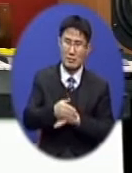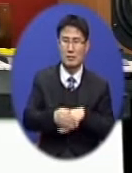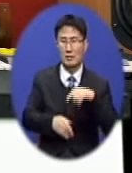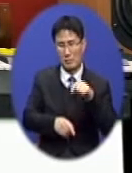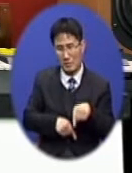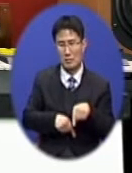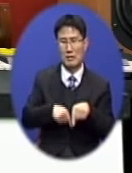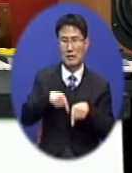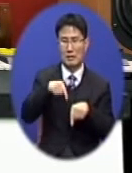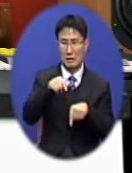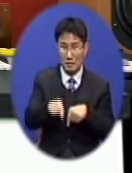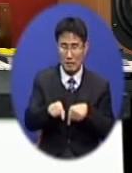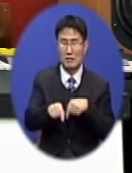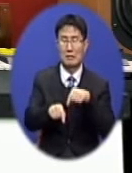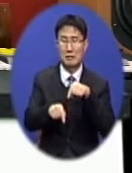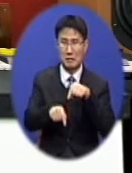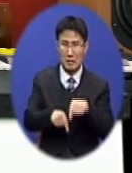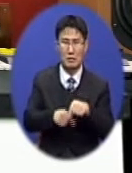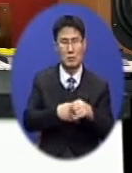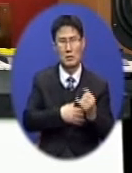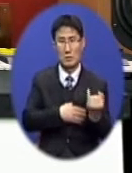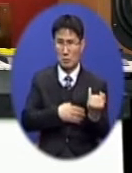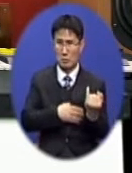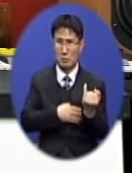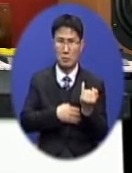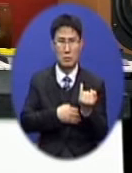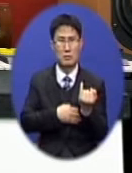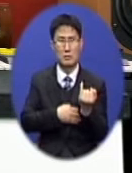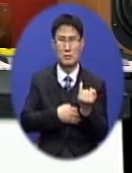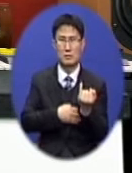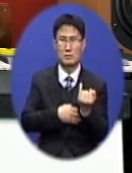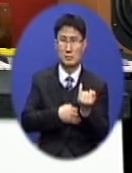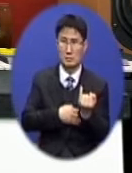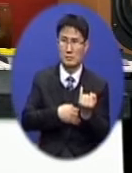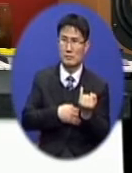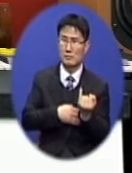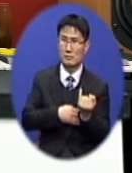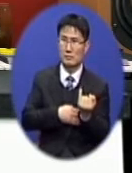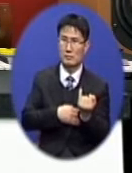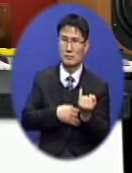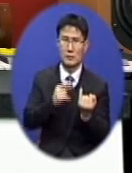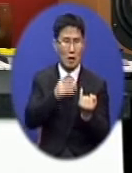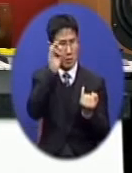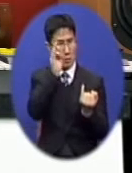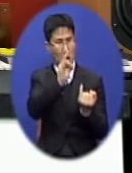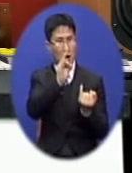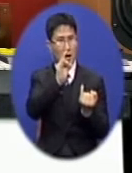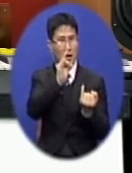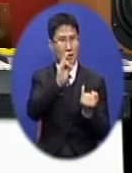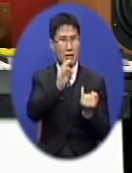평소에 걸음도 빨리 걷는 여잔데 나오더라고요. 오. 예. 예, 그 순간 보는 순간